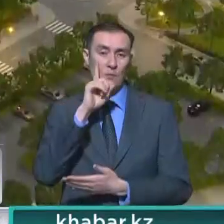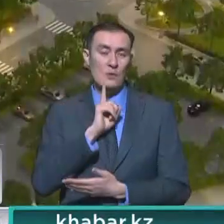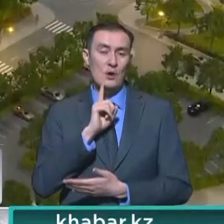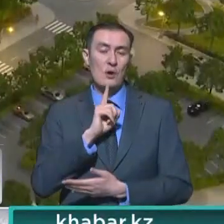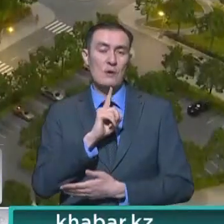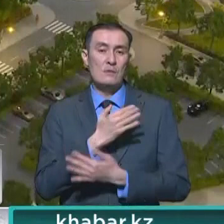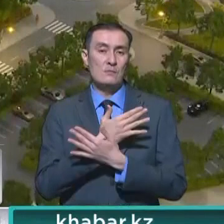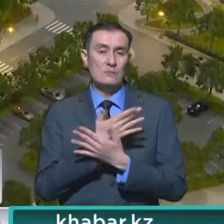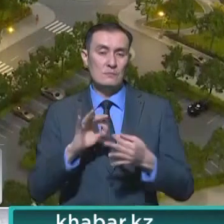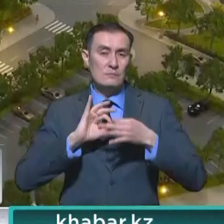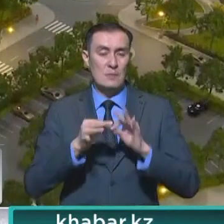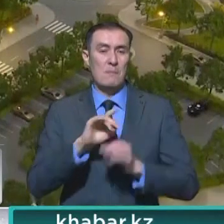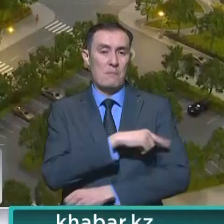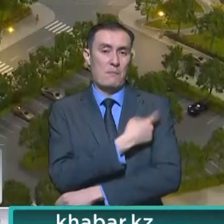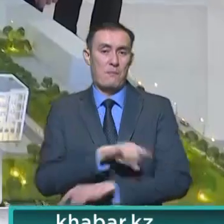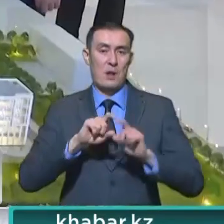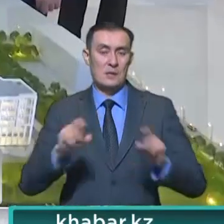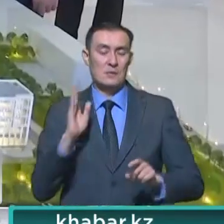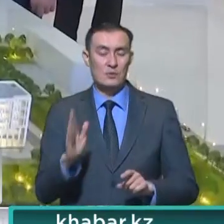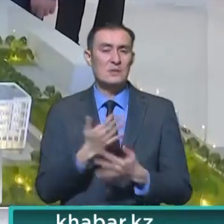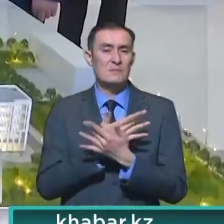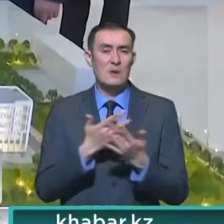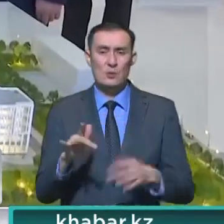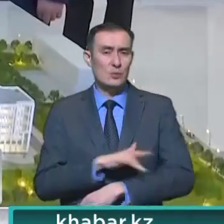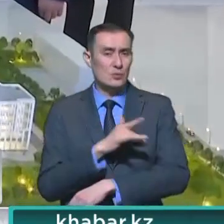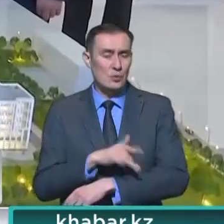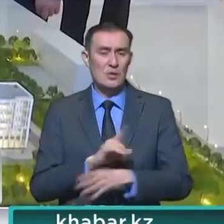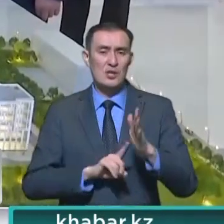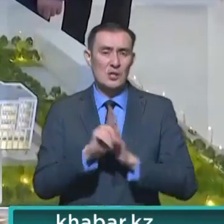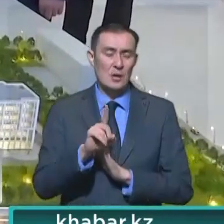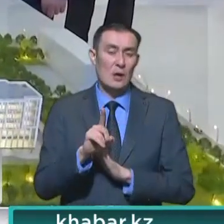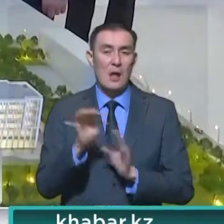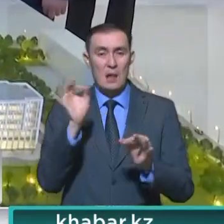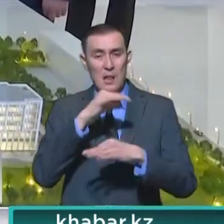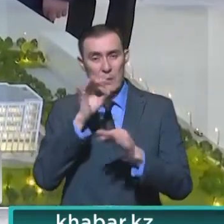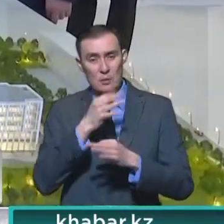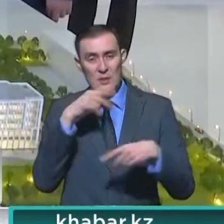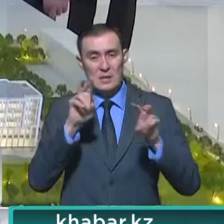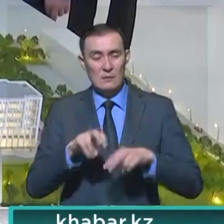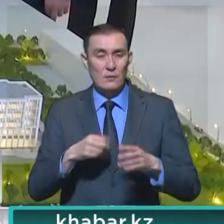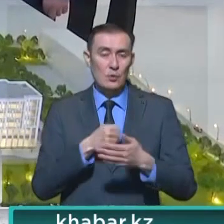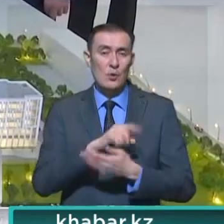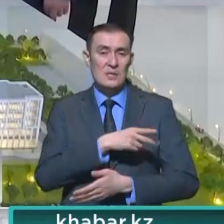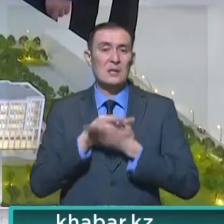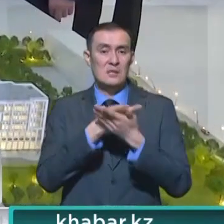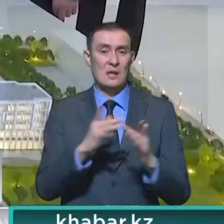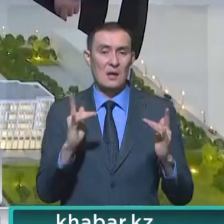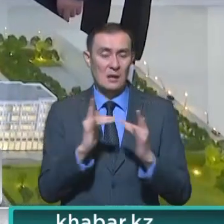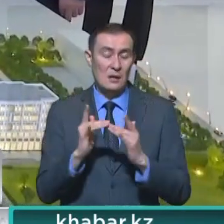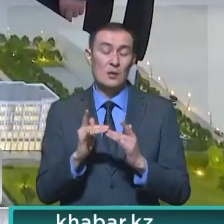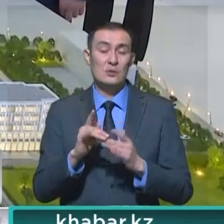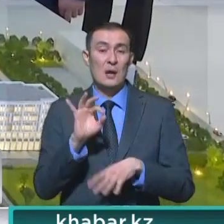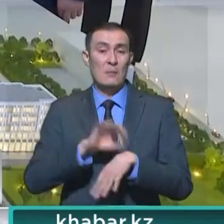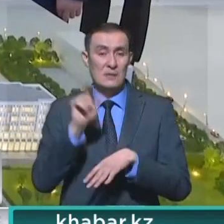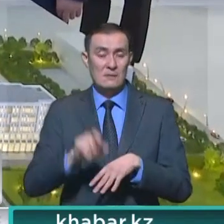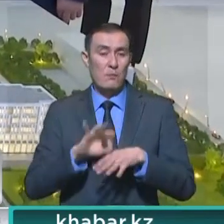больницей. Данная больница будет предоставлять самый широкий спектр услуг. Это начиная от лабораторно-диагностических до стационарных. То есть сопровождение пациента на